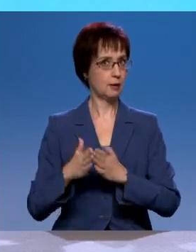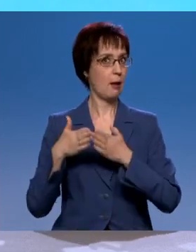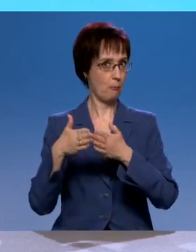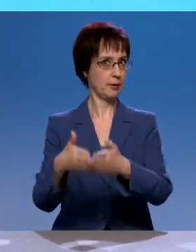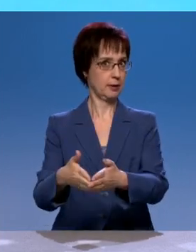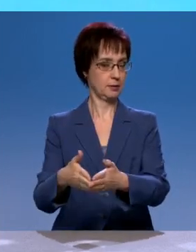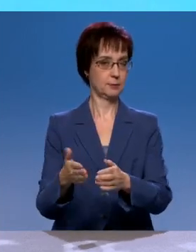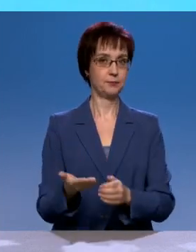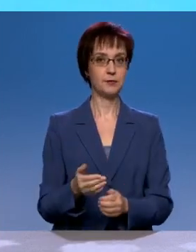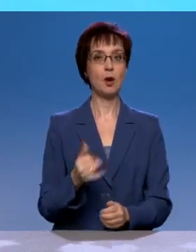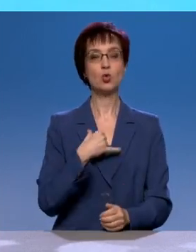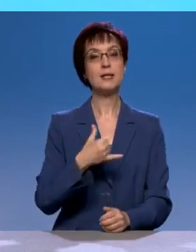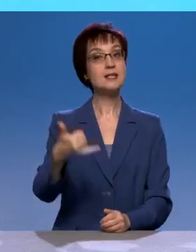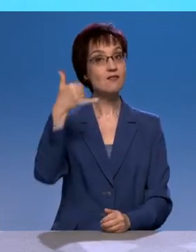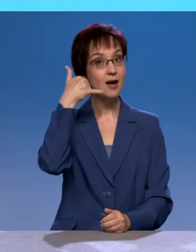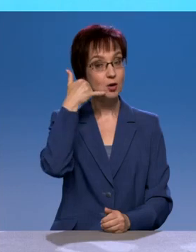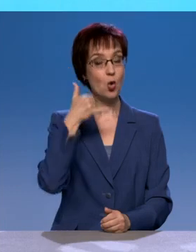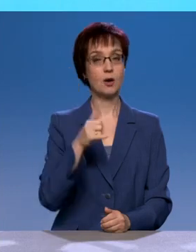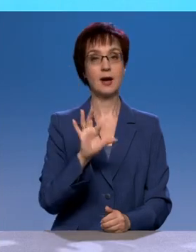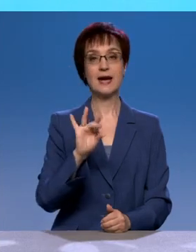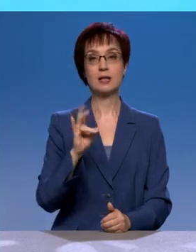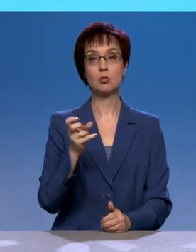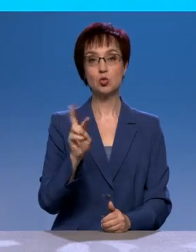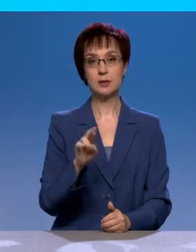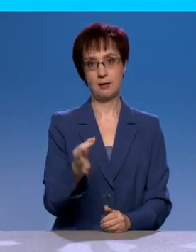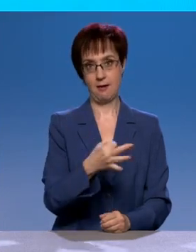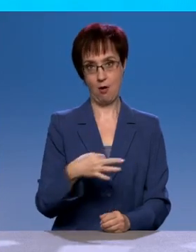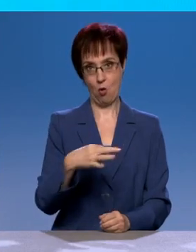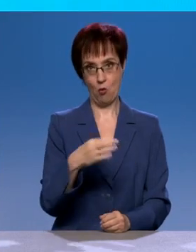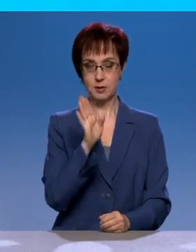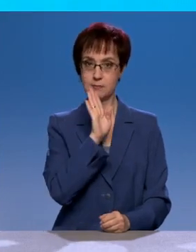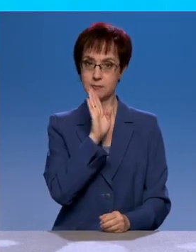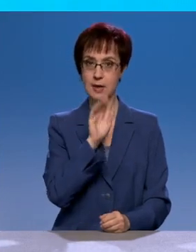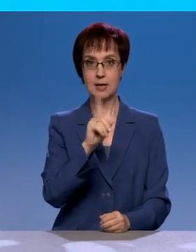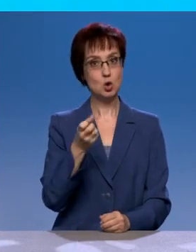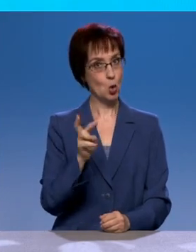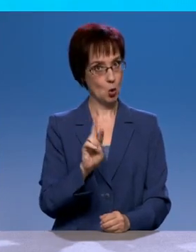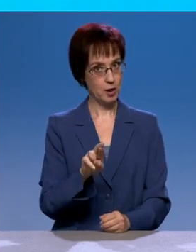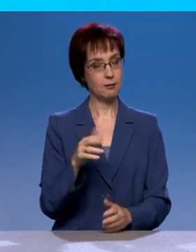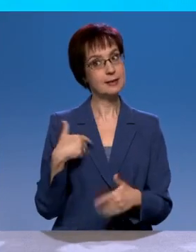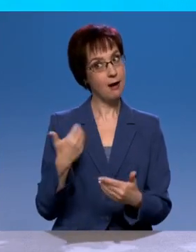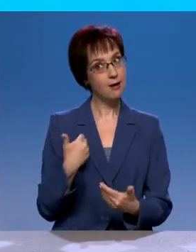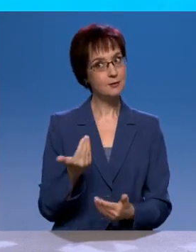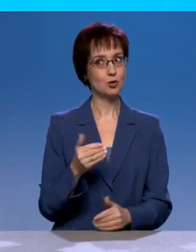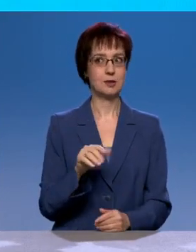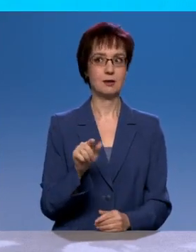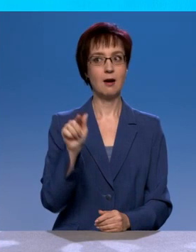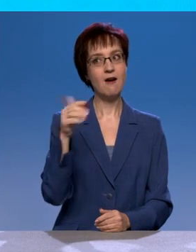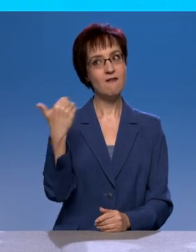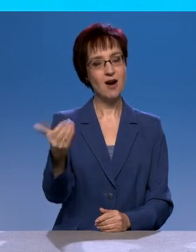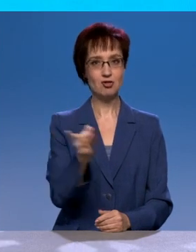Нам звонит Зоя, Оренбургская область. Зоя, здравствуйте. Здравствуйте. Мы до вас не доехали еще с Днем региона, да. Здравствуйте.